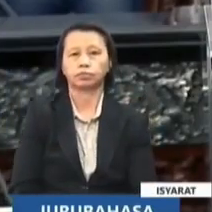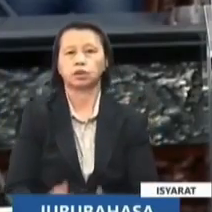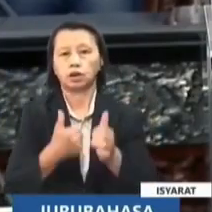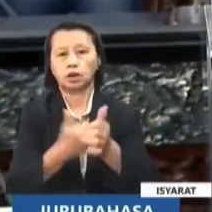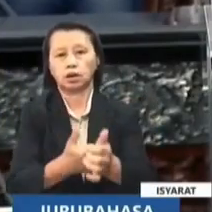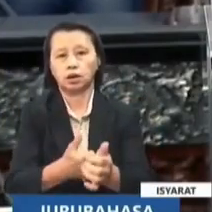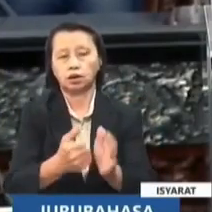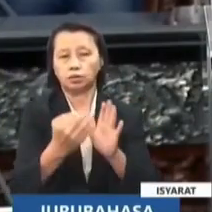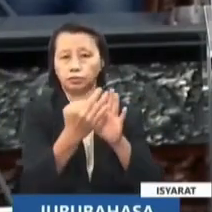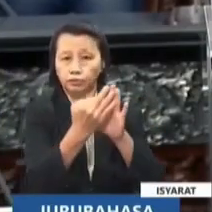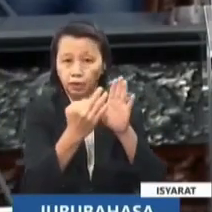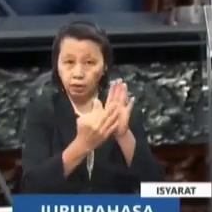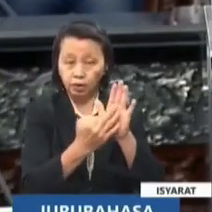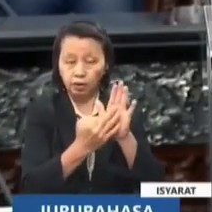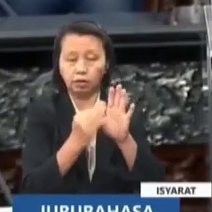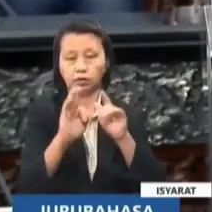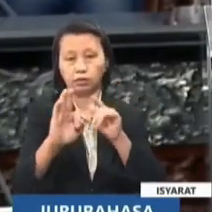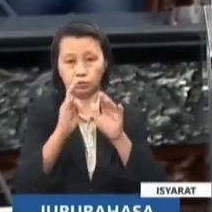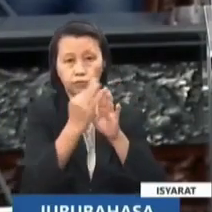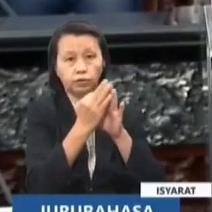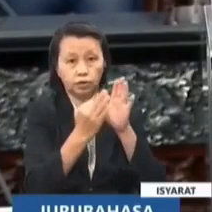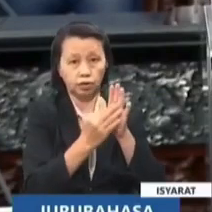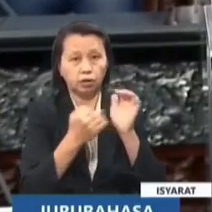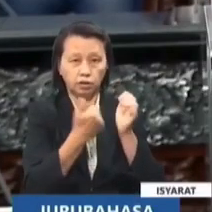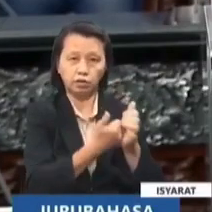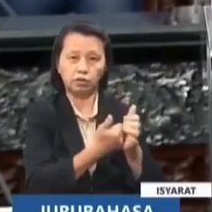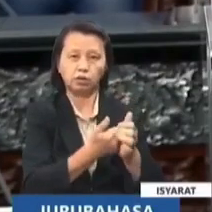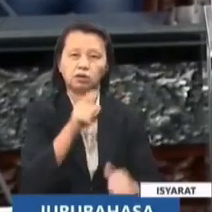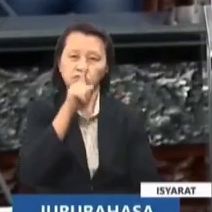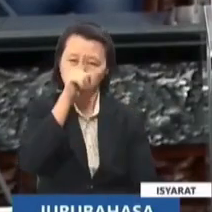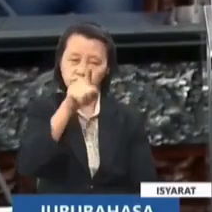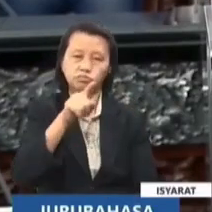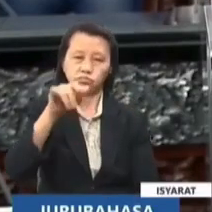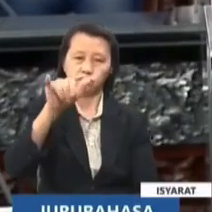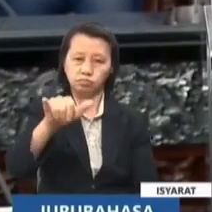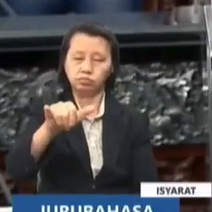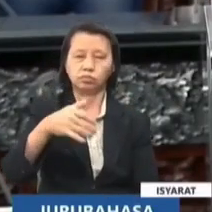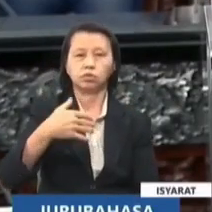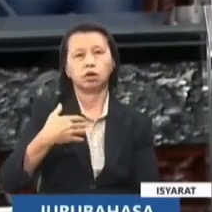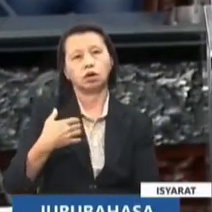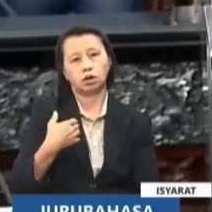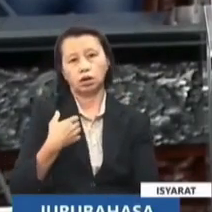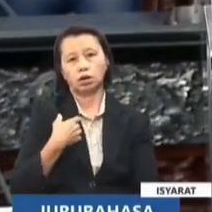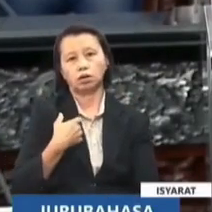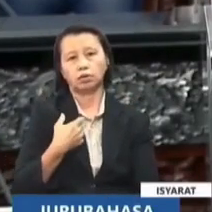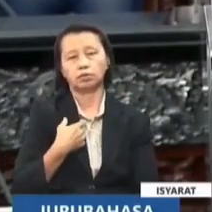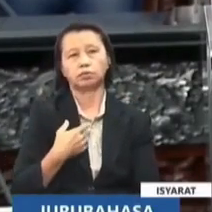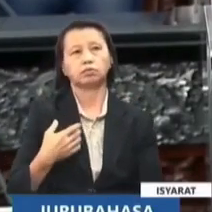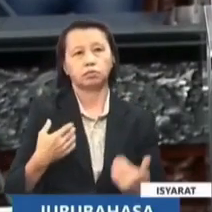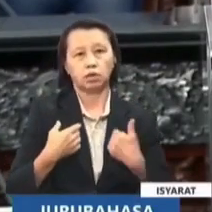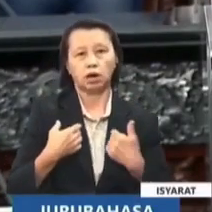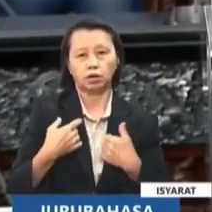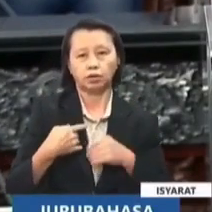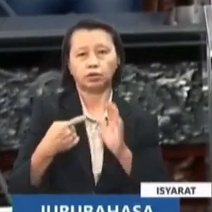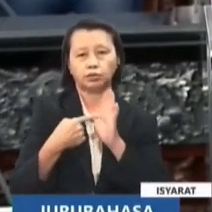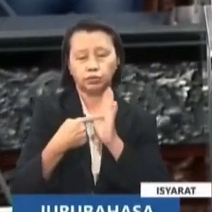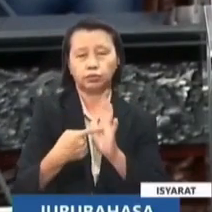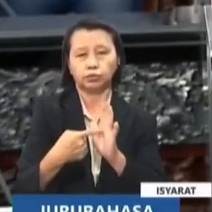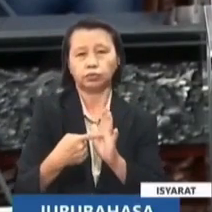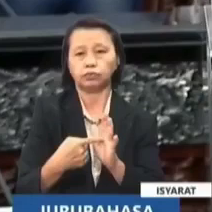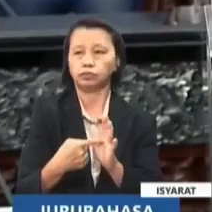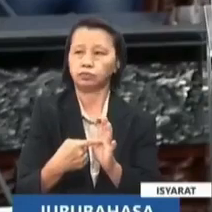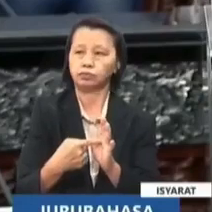Mengikut fakta Datuk Yang Tua, memang ada yang menunjukkan bahawa